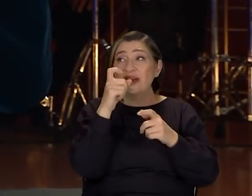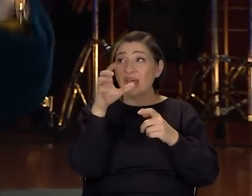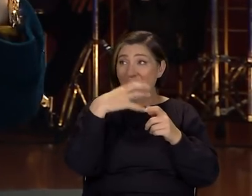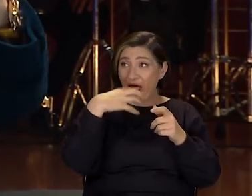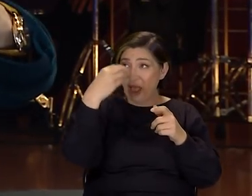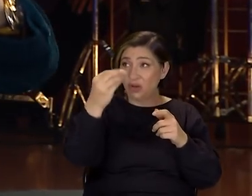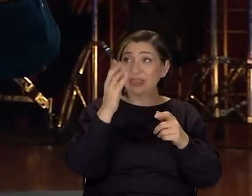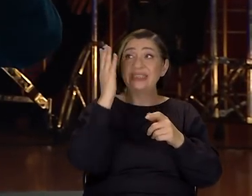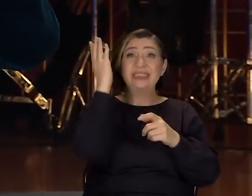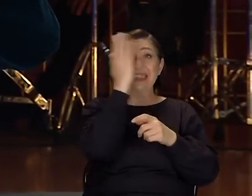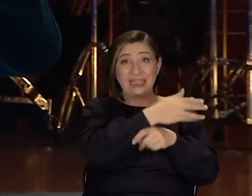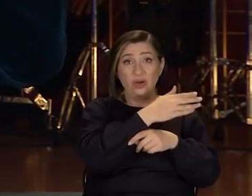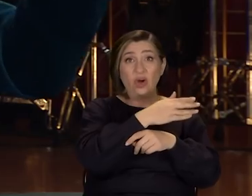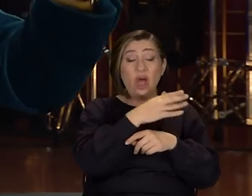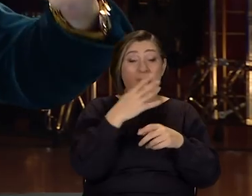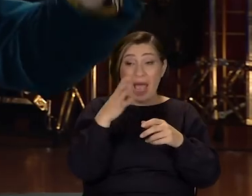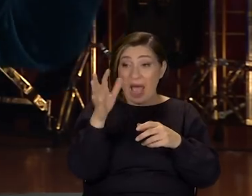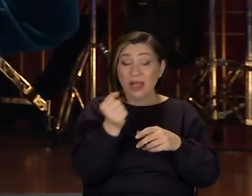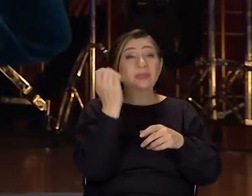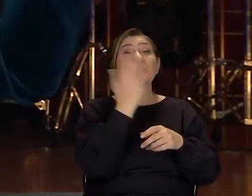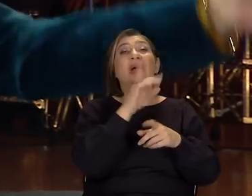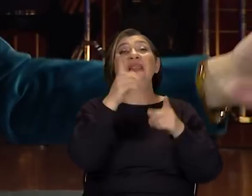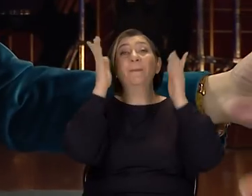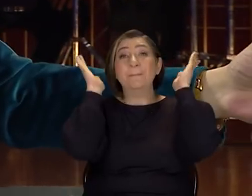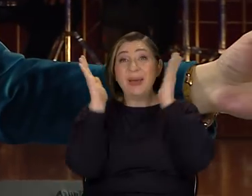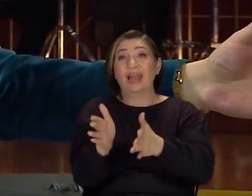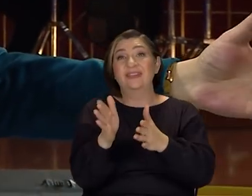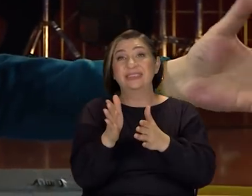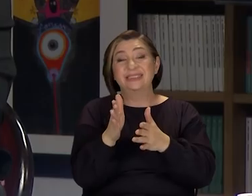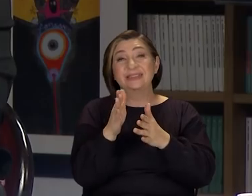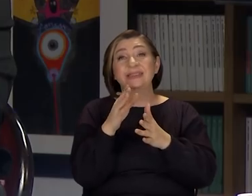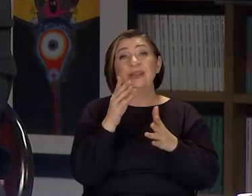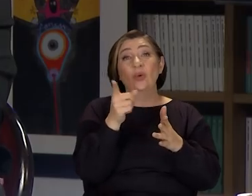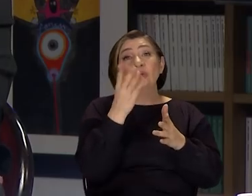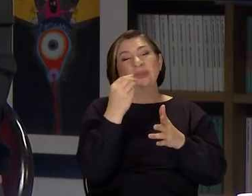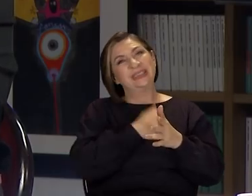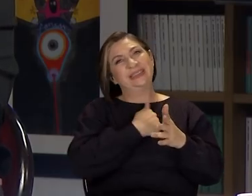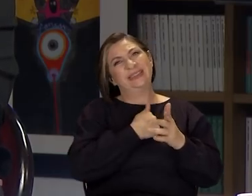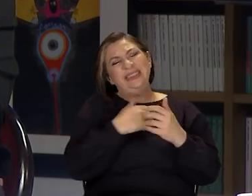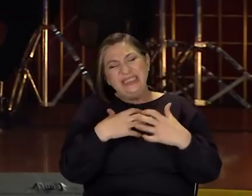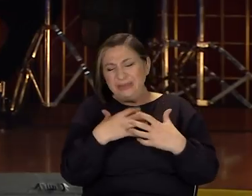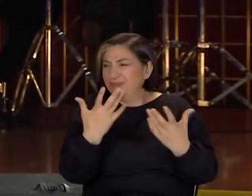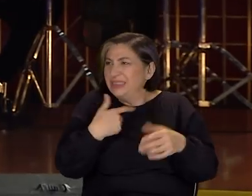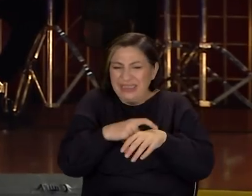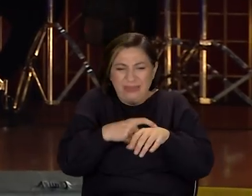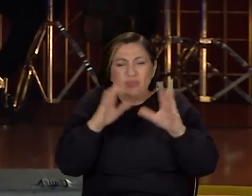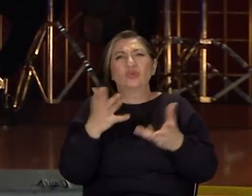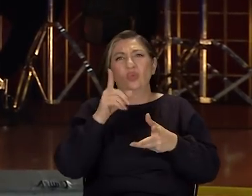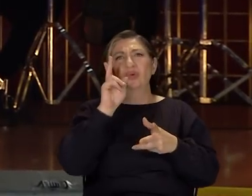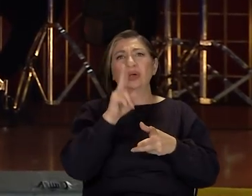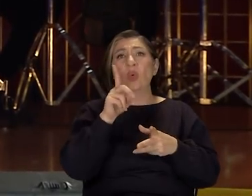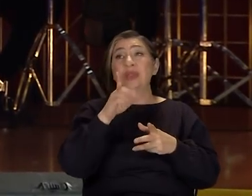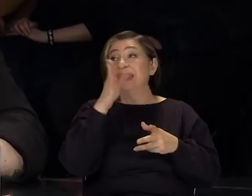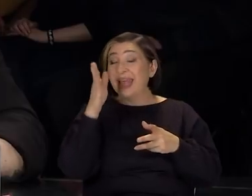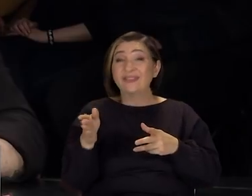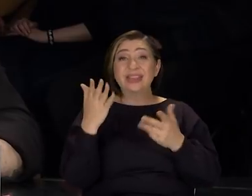alınıyor ve gidiliyor. Alınıp gidilmezse Allah senin belanı versin. İşte o, onlar evet. çok sinir bozucu oluyor. Yani gerçekten o